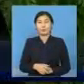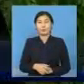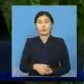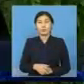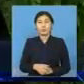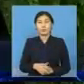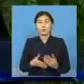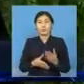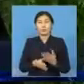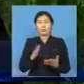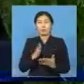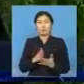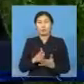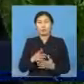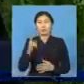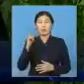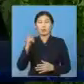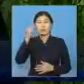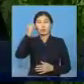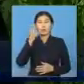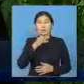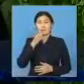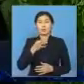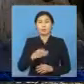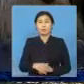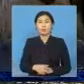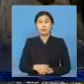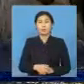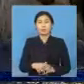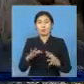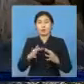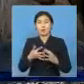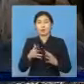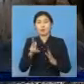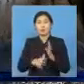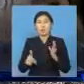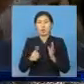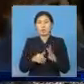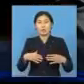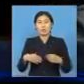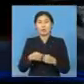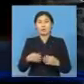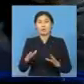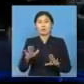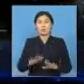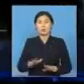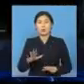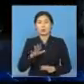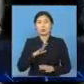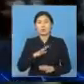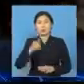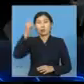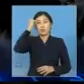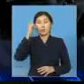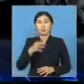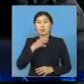жаңағы жәрдем беріп жатыр. Осына Алла риза болсын, рахмет. Ауылдағы 86 шаңырақ жерлесі Серік Оразымбетовке